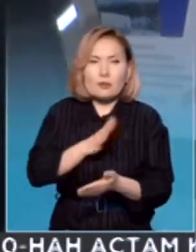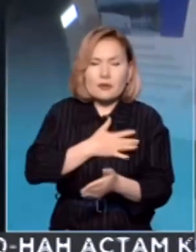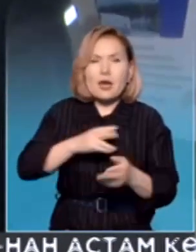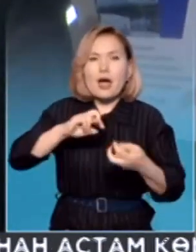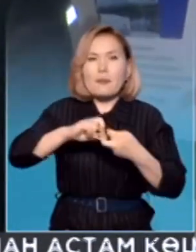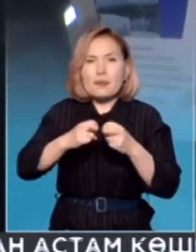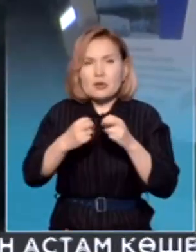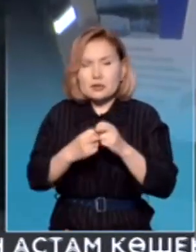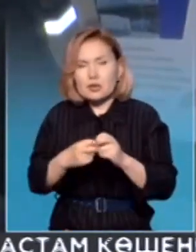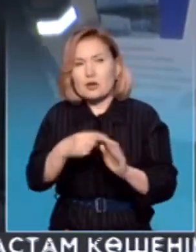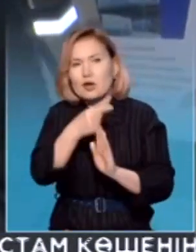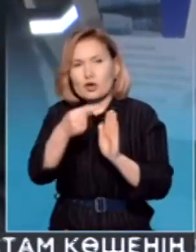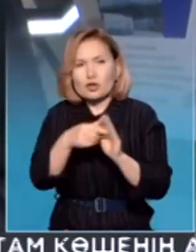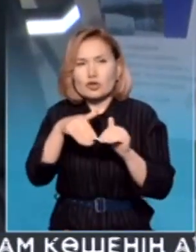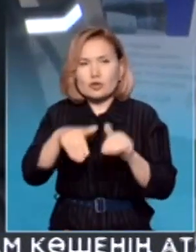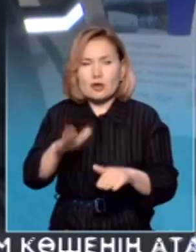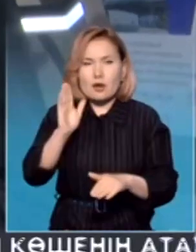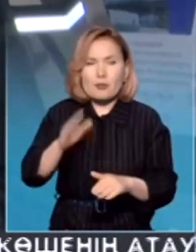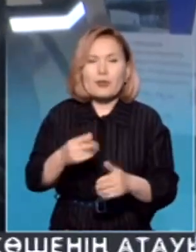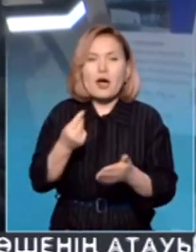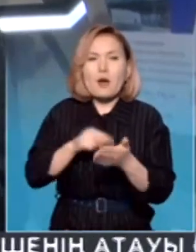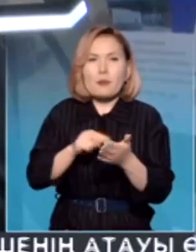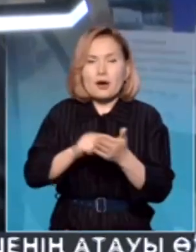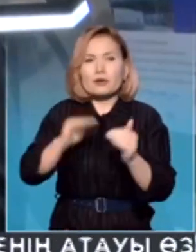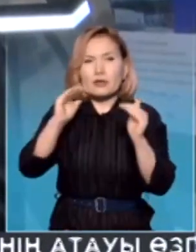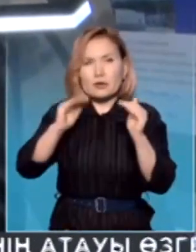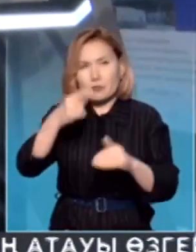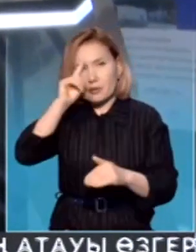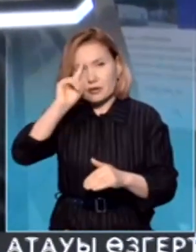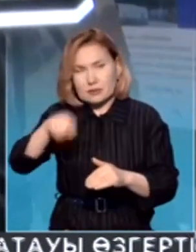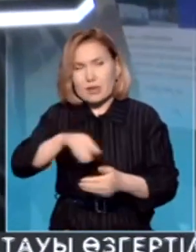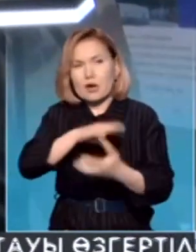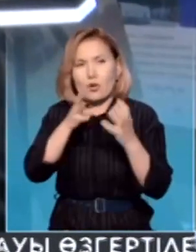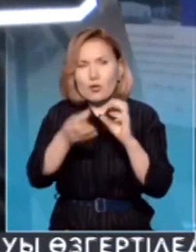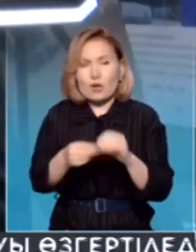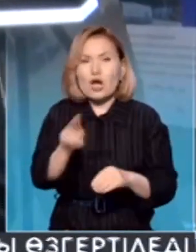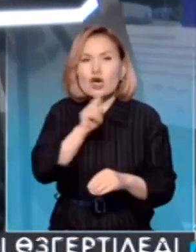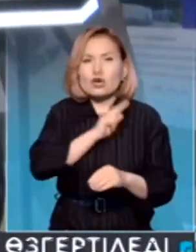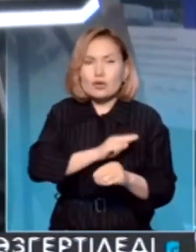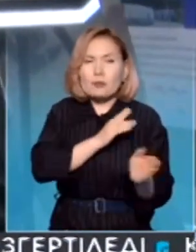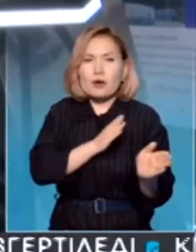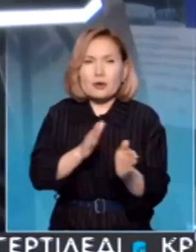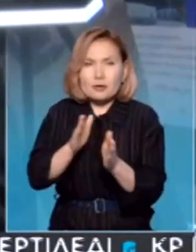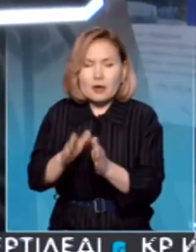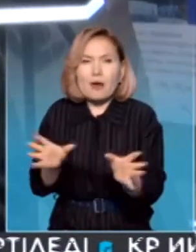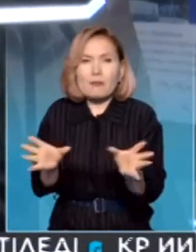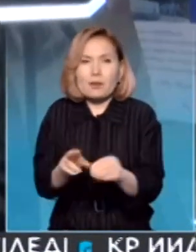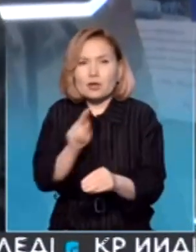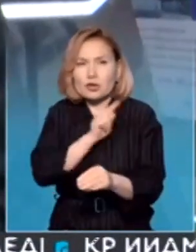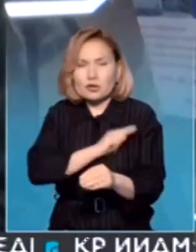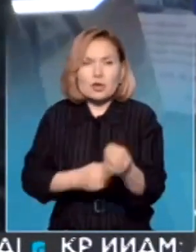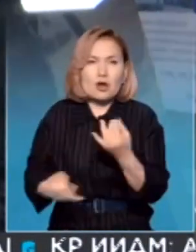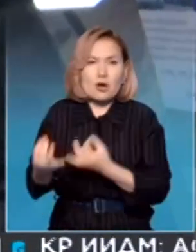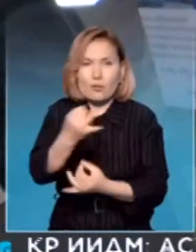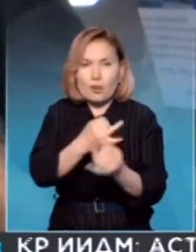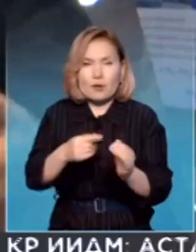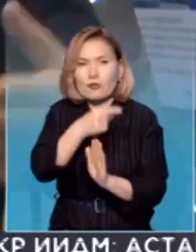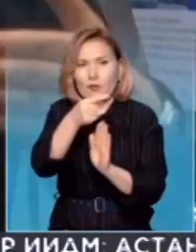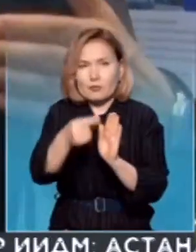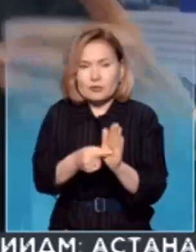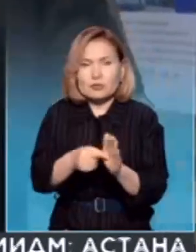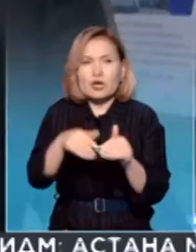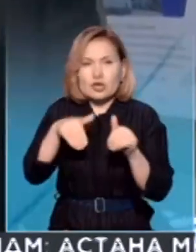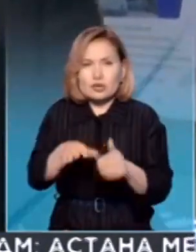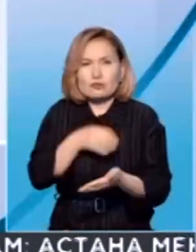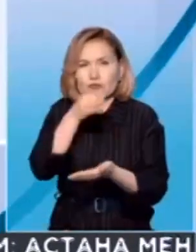мәселенің мән-жайымен танысып жатырмыз. Бағаны реттеу керек екені белгілі. Бұл жұмыстарды әріптестерімізбен бірге талқылап, шешу жолдарын қарастырамыз.